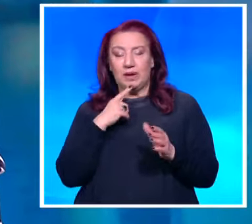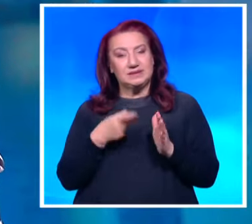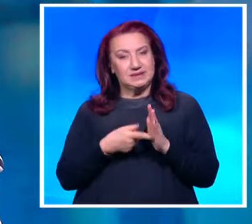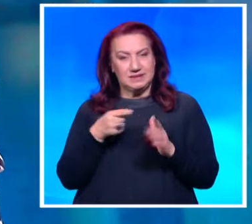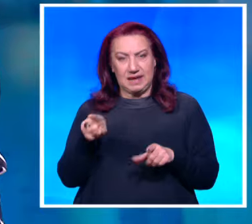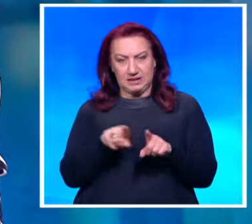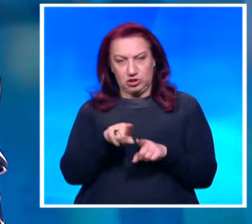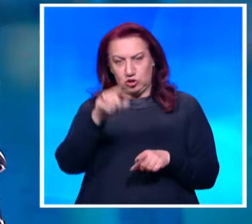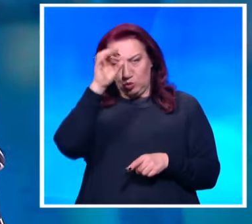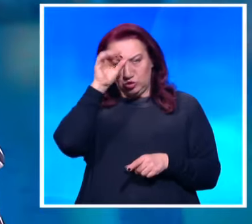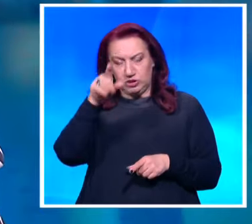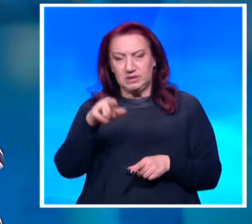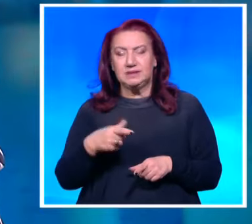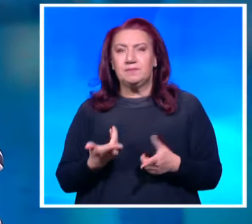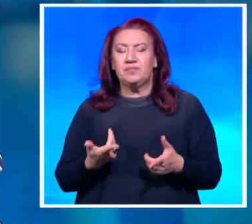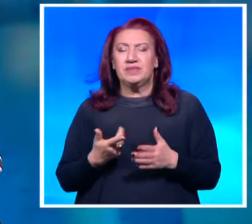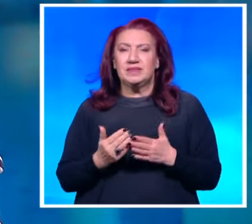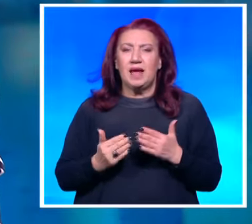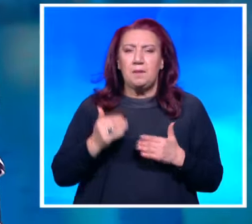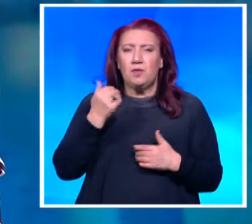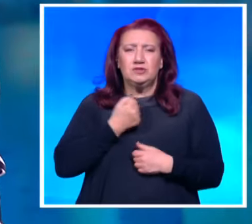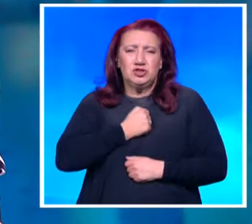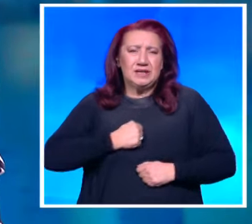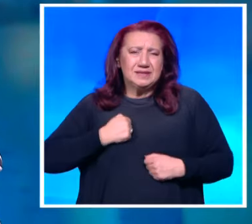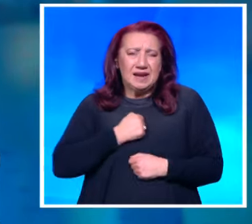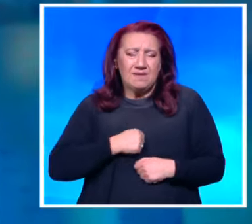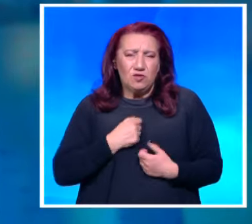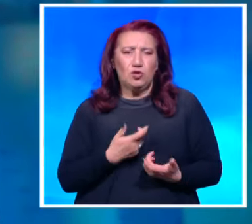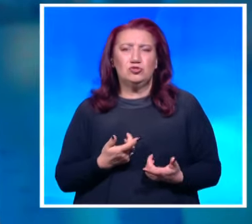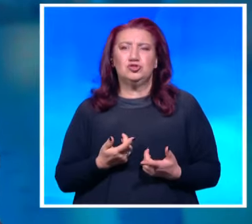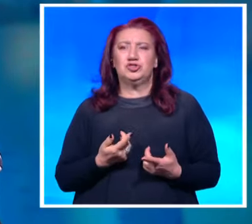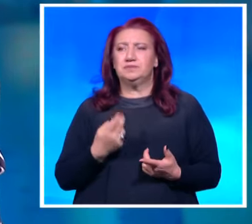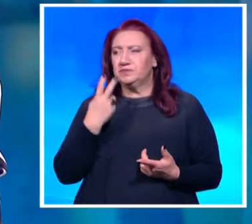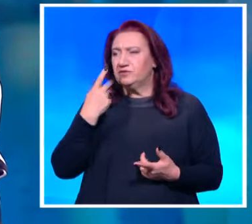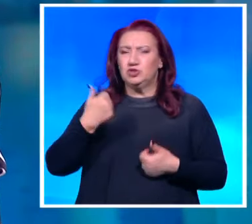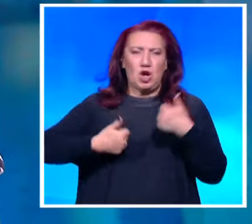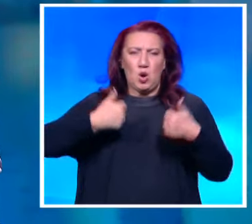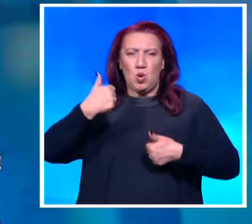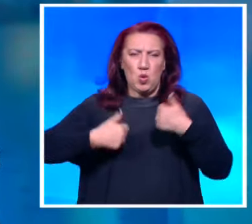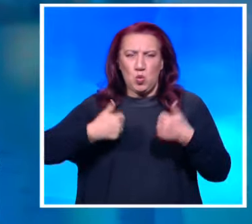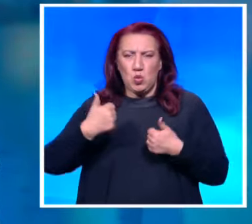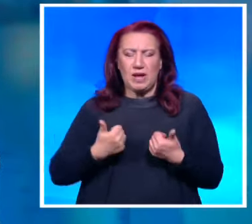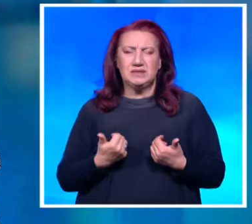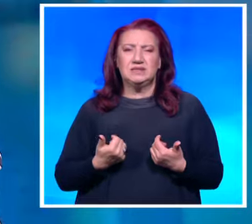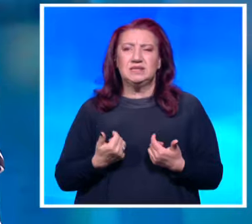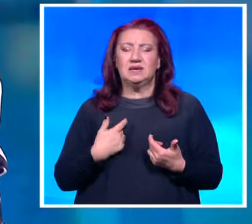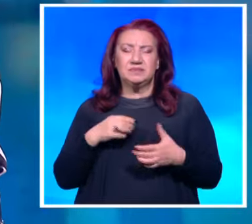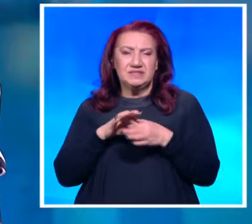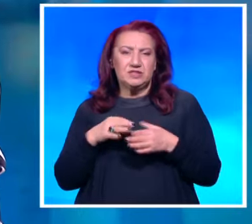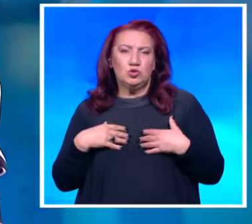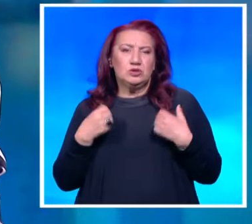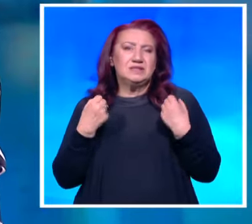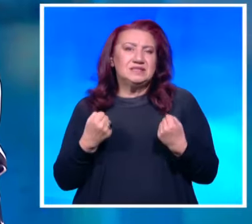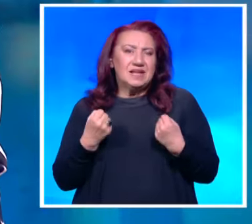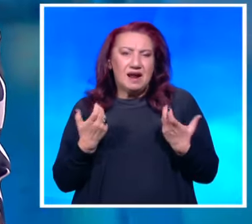ученици. Те изпитват по-високо ниво на тревожност, на нездравословна конкуренция, която им се отразява зле върху здравето.